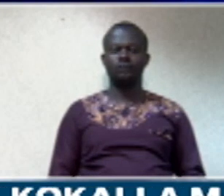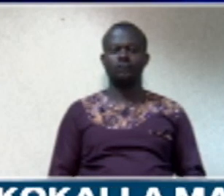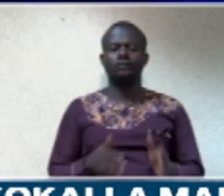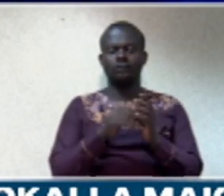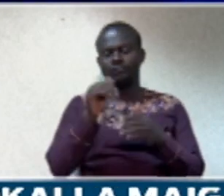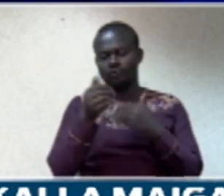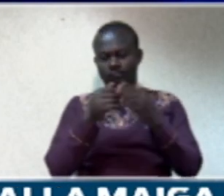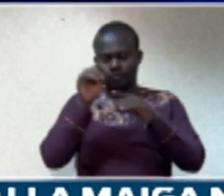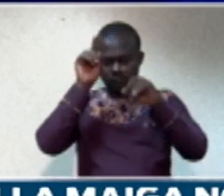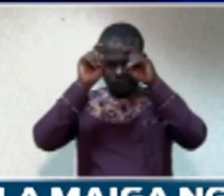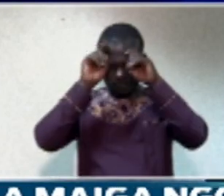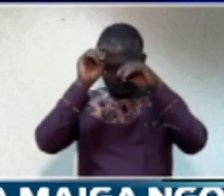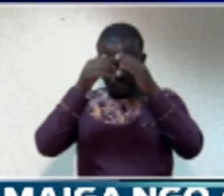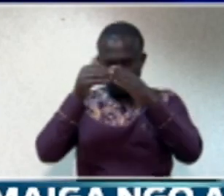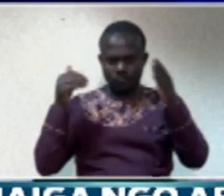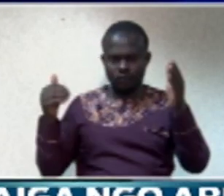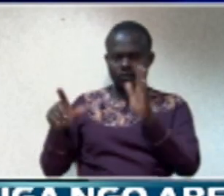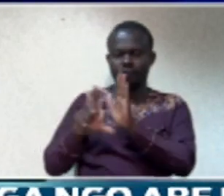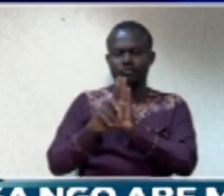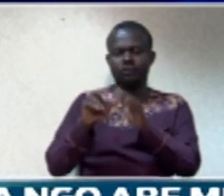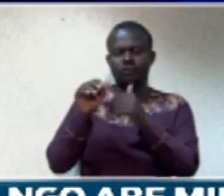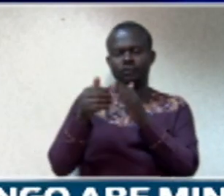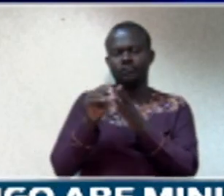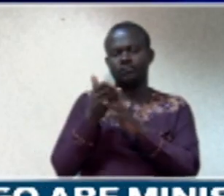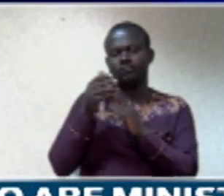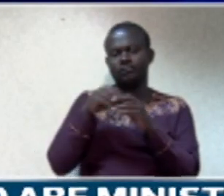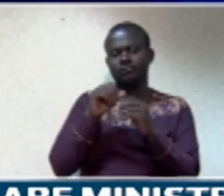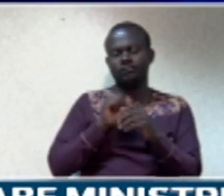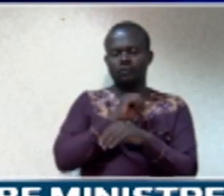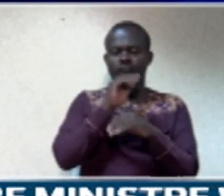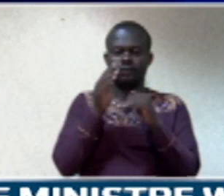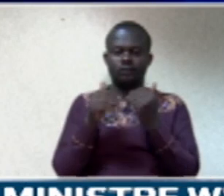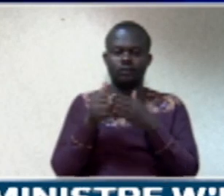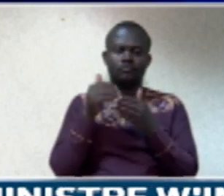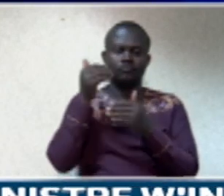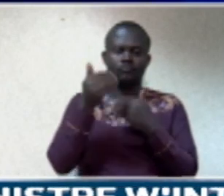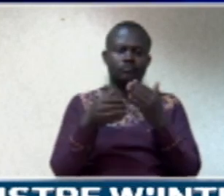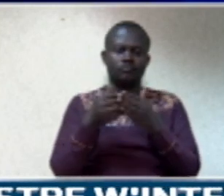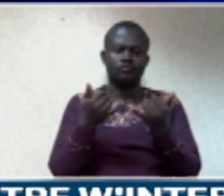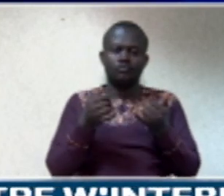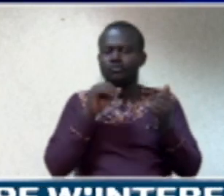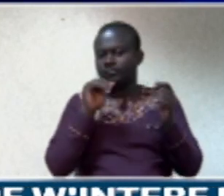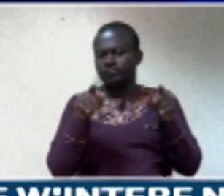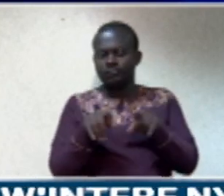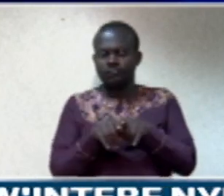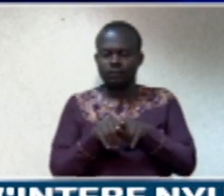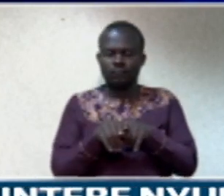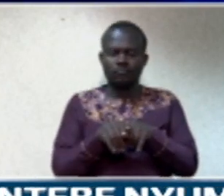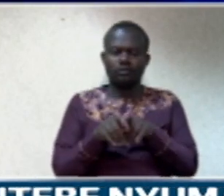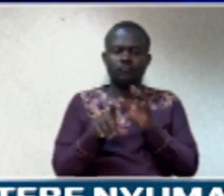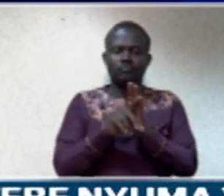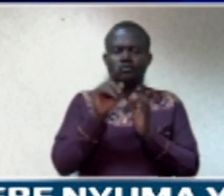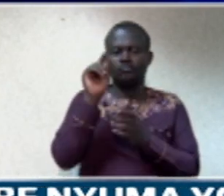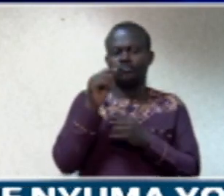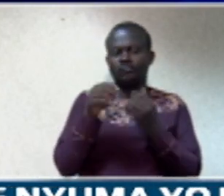ikindi kintu umuntu yibaza ngira ngo mbere amategeko yose yanyuraga muri Sena hanyuma ubusuko bimeze aya mategeko